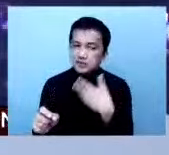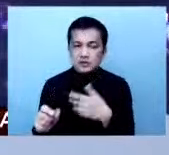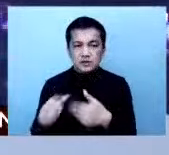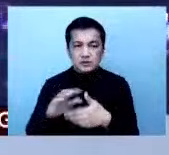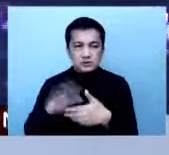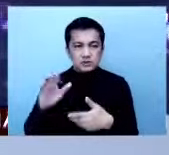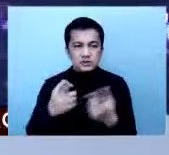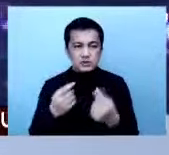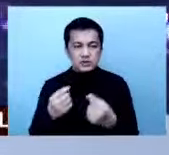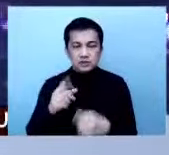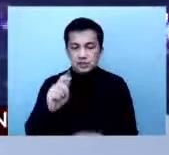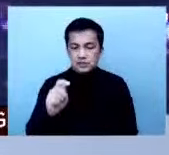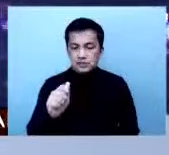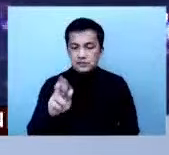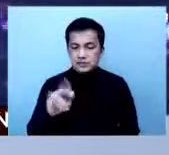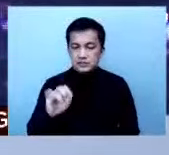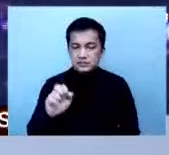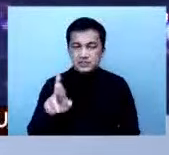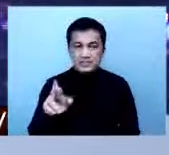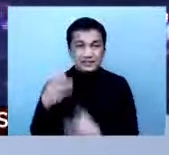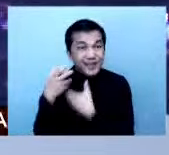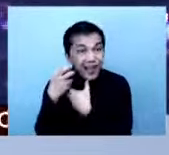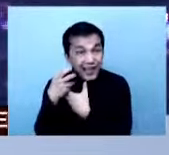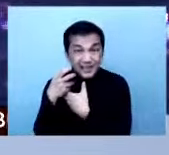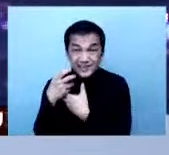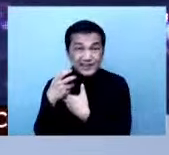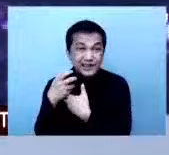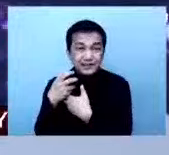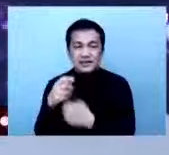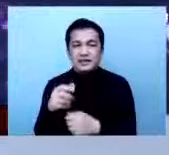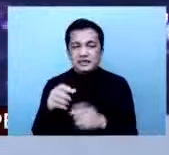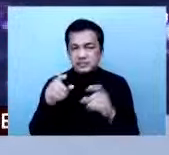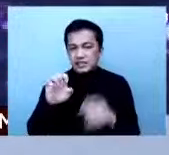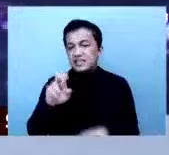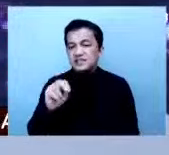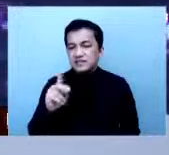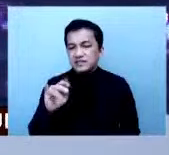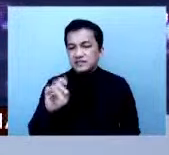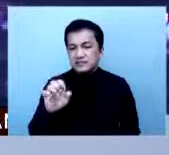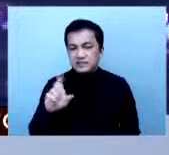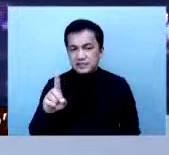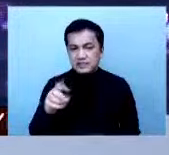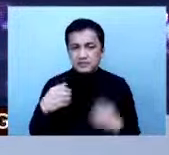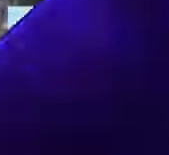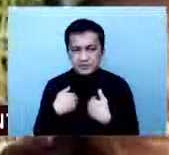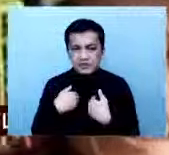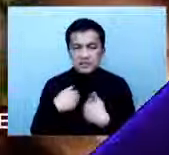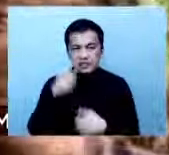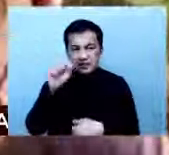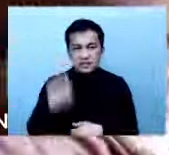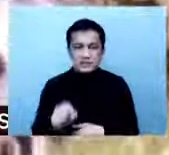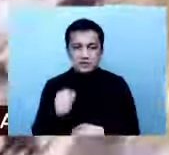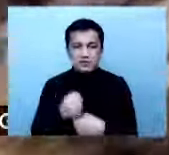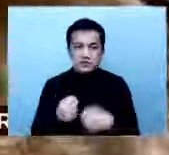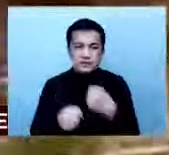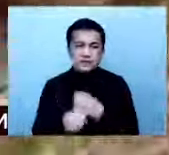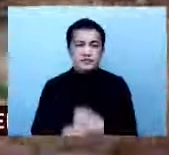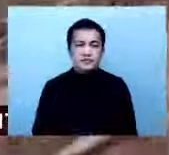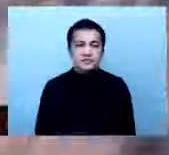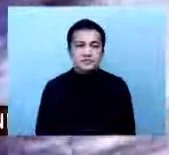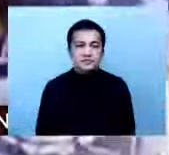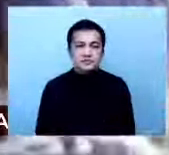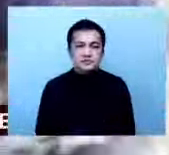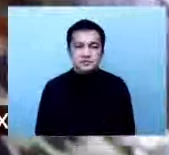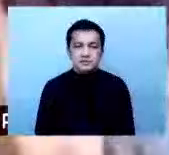taser na endanger species sa South Cotabato nasa frontline na balitang iyan si ele ful heno gagasan